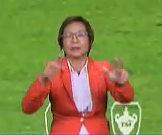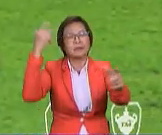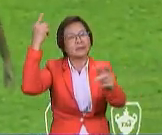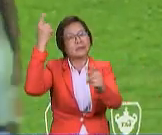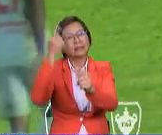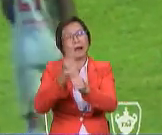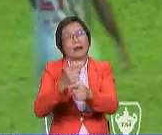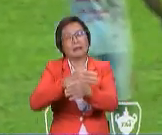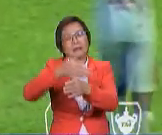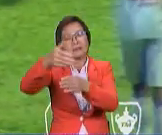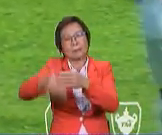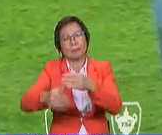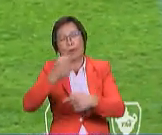sehingga wesel penamat